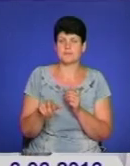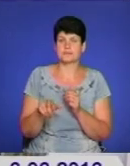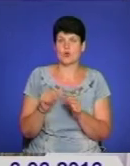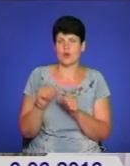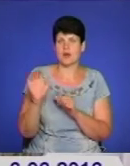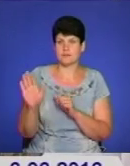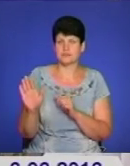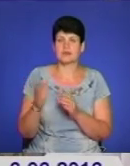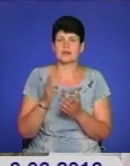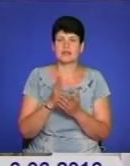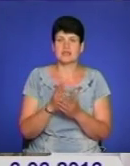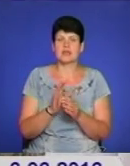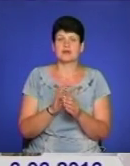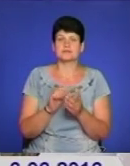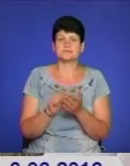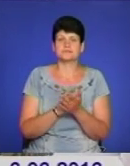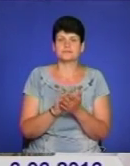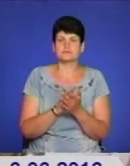Є видання книг, є